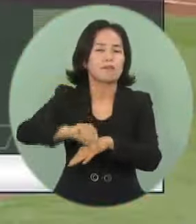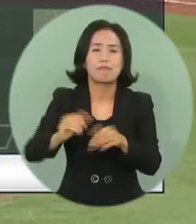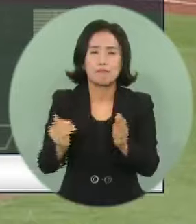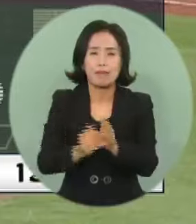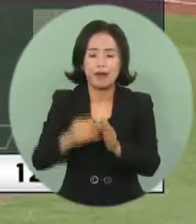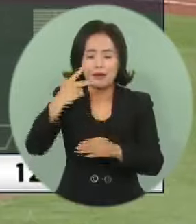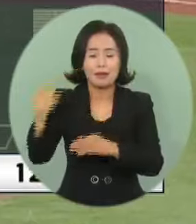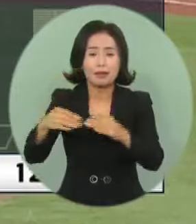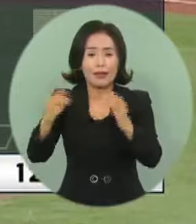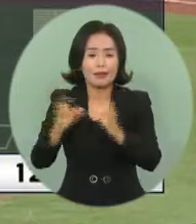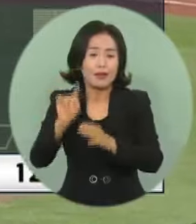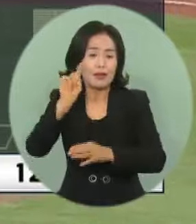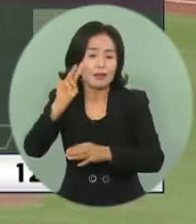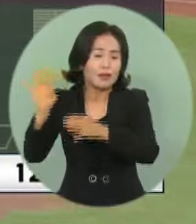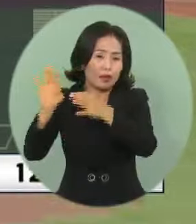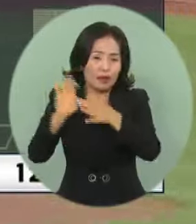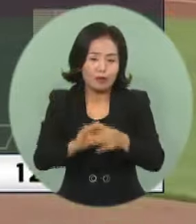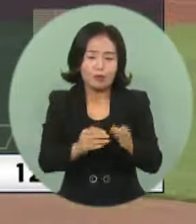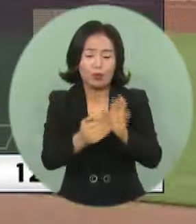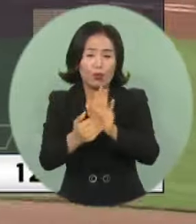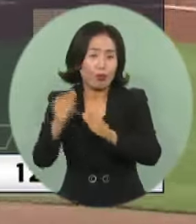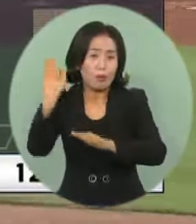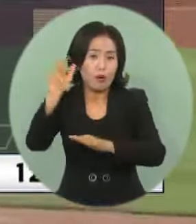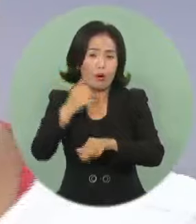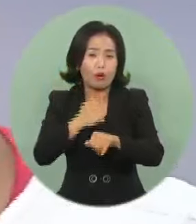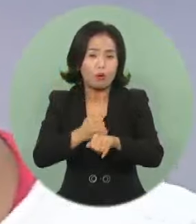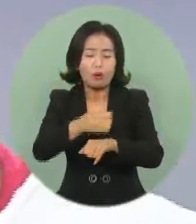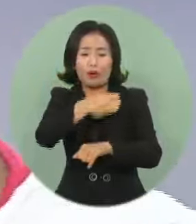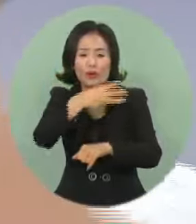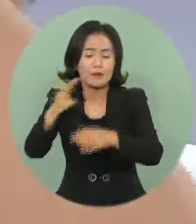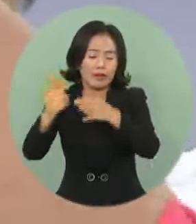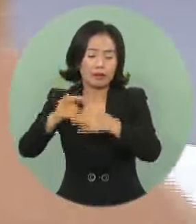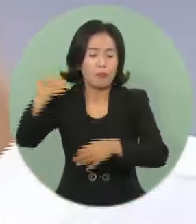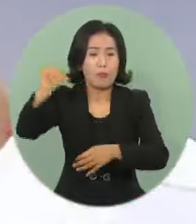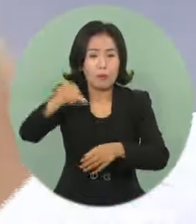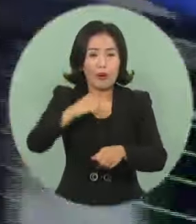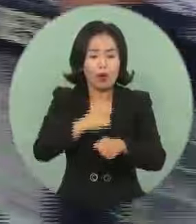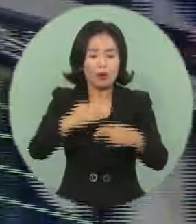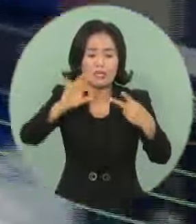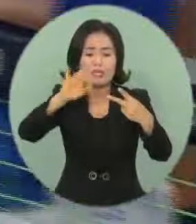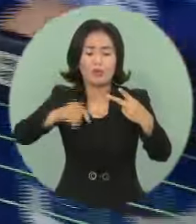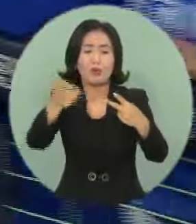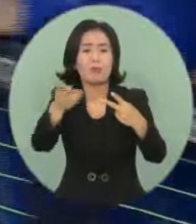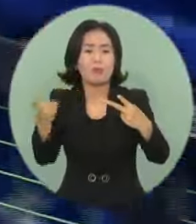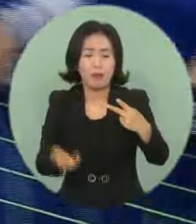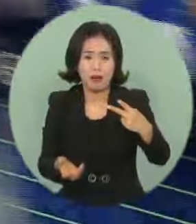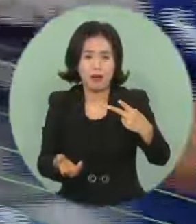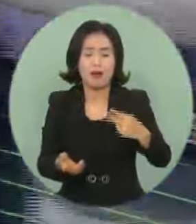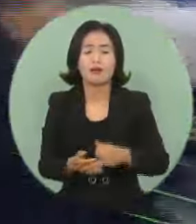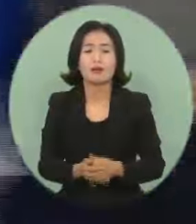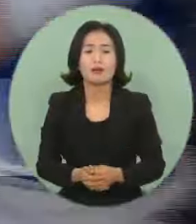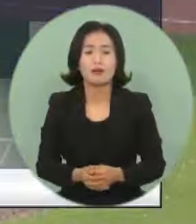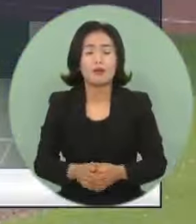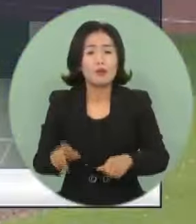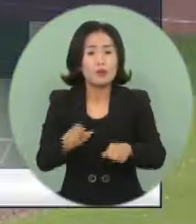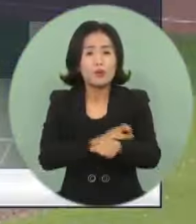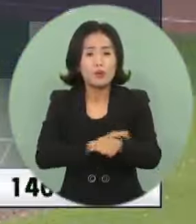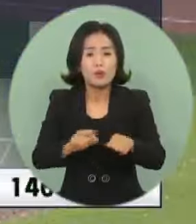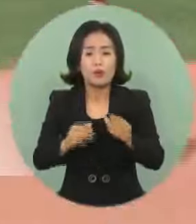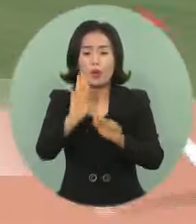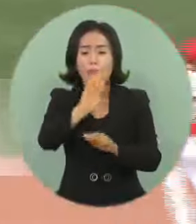기아 타이거즈가 이틀 연속 불펜진의 방어로 삼성의 연패를 당하며 2위로 내려앉았습니다. 특히